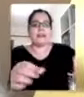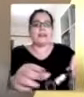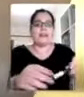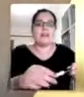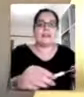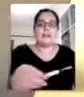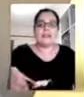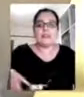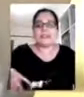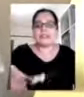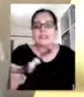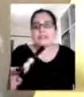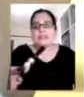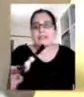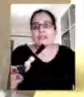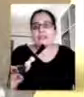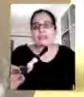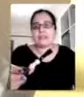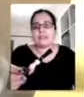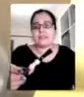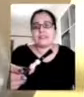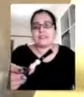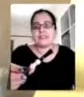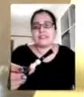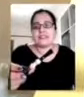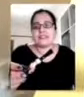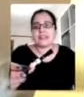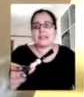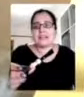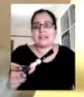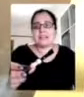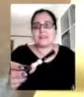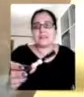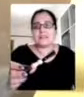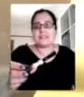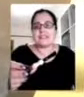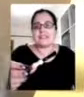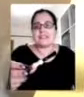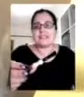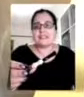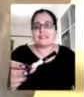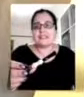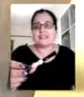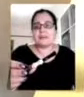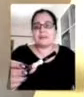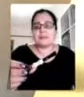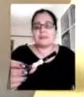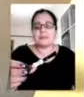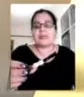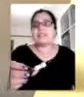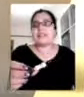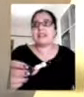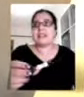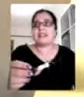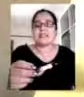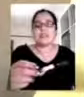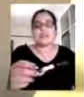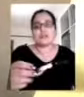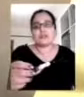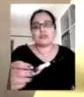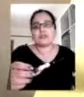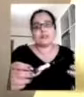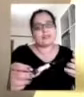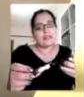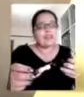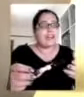Süper. Siz hemen dakika bir yaktınız. Ben biraz daha ileride yakın